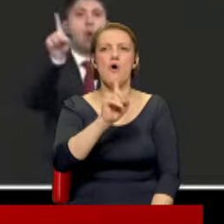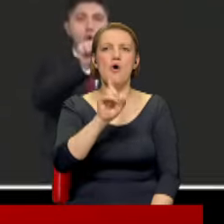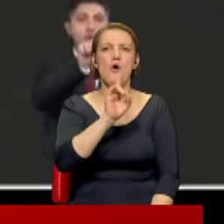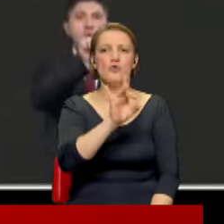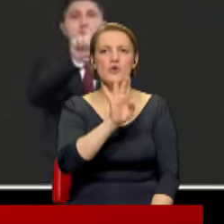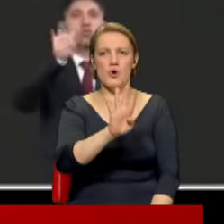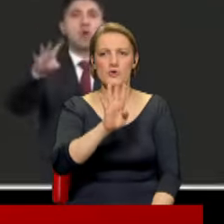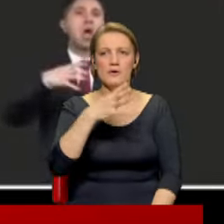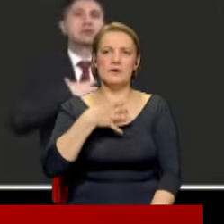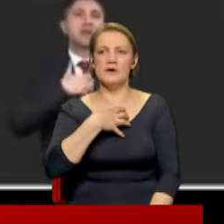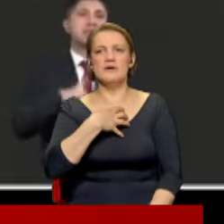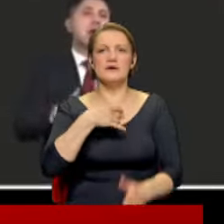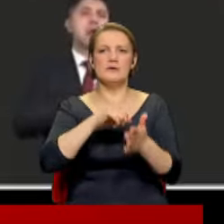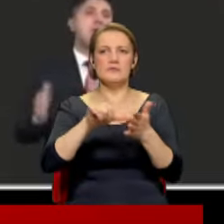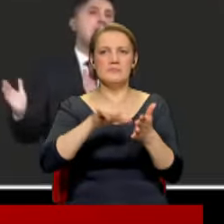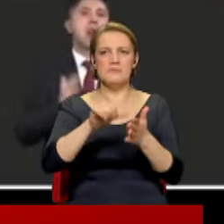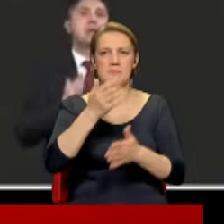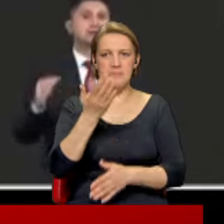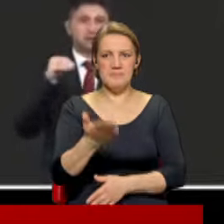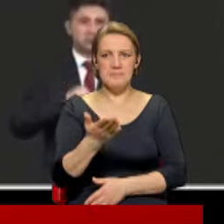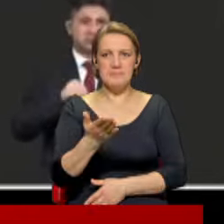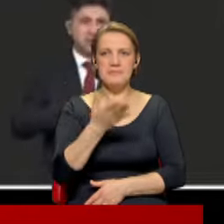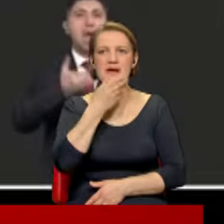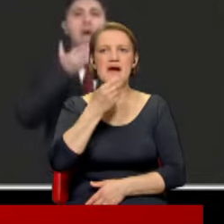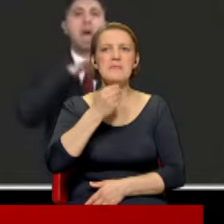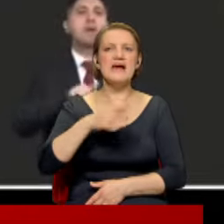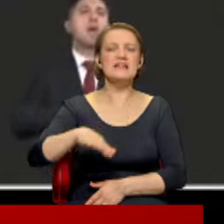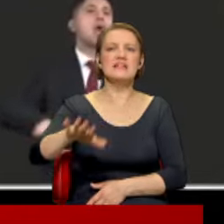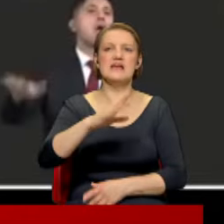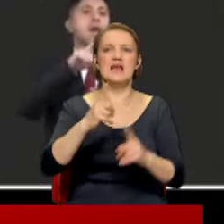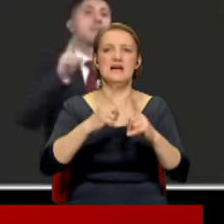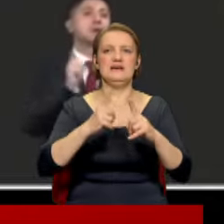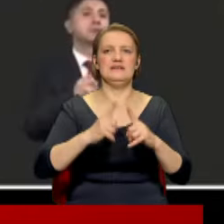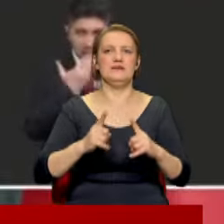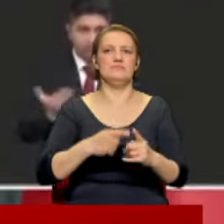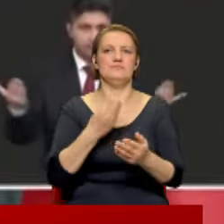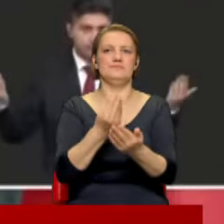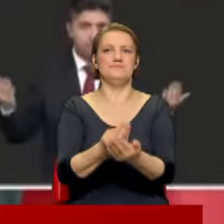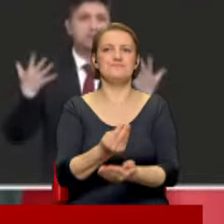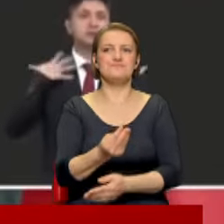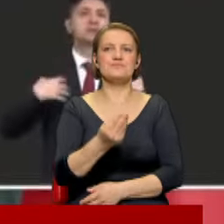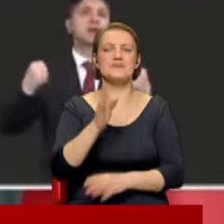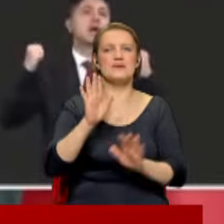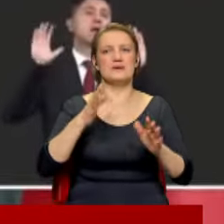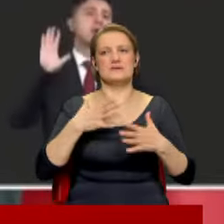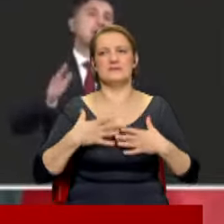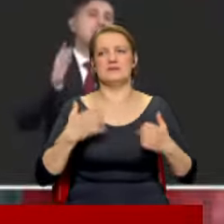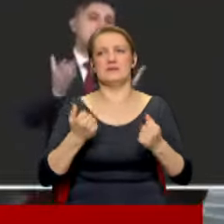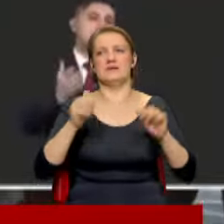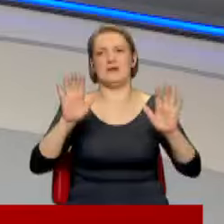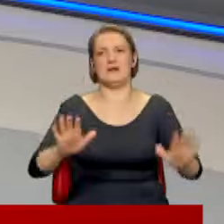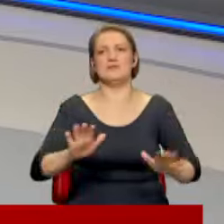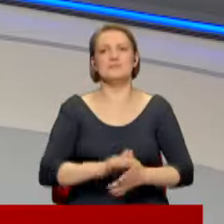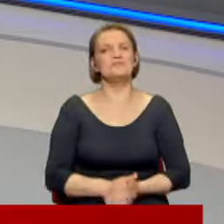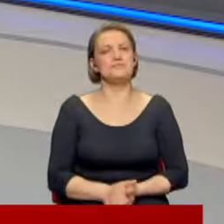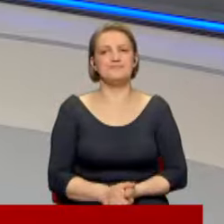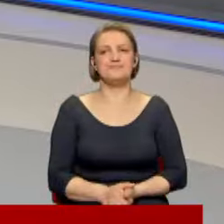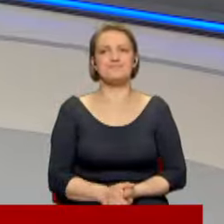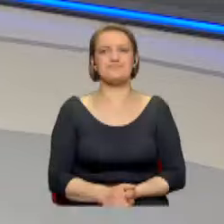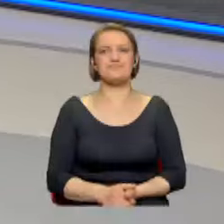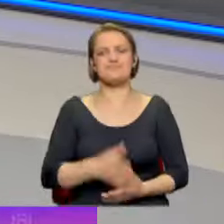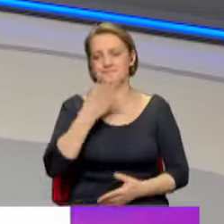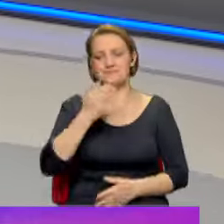10-14 Haziran tarihleri arasında emeklilerimizin hesaplarına yatırıyoruz. Kalın sağlıcakla.